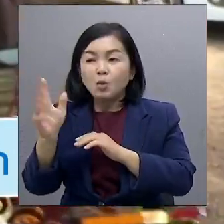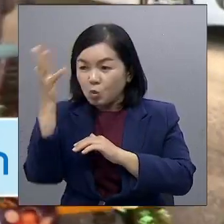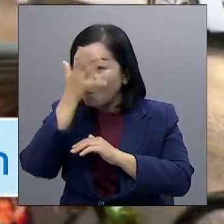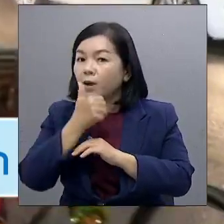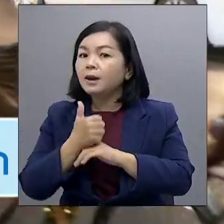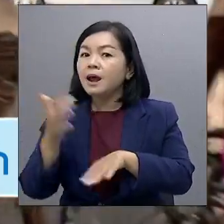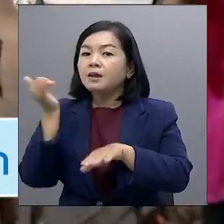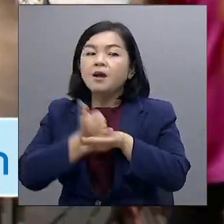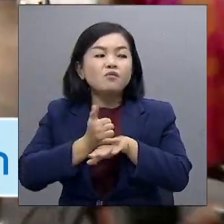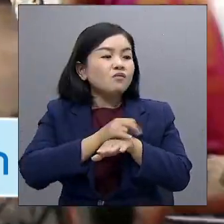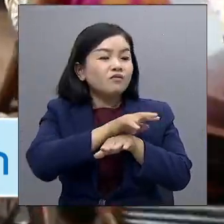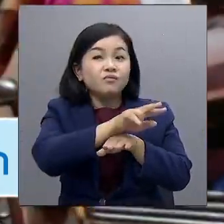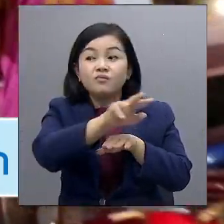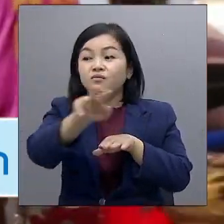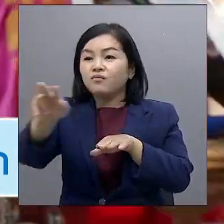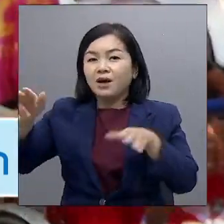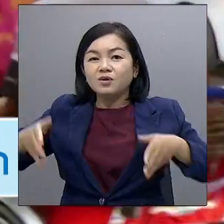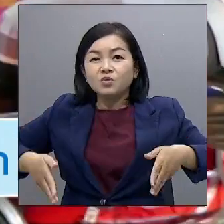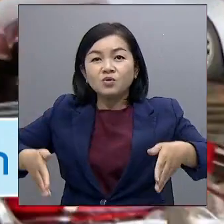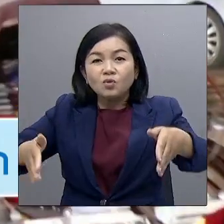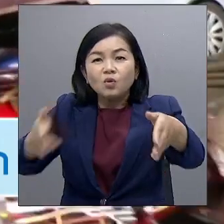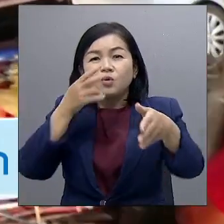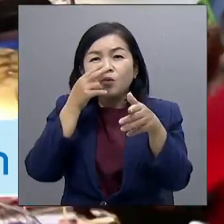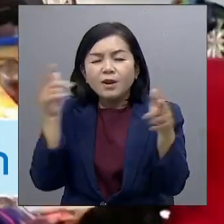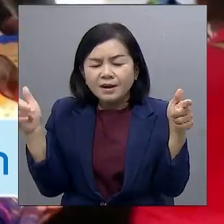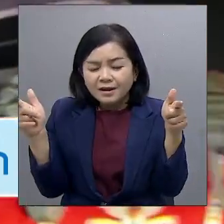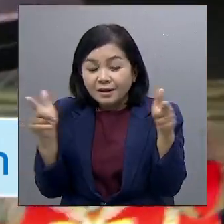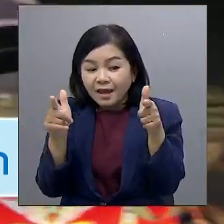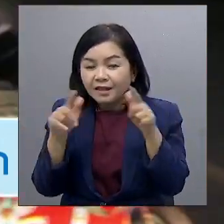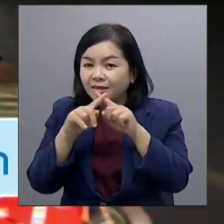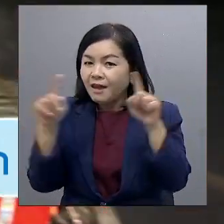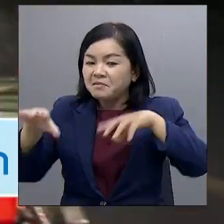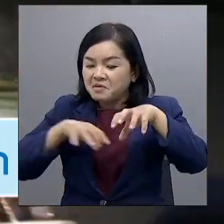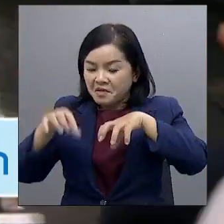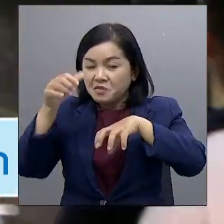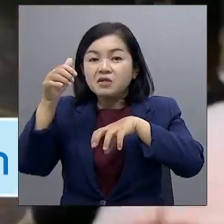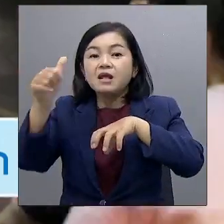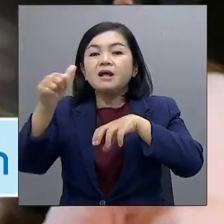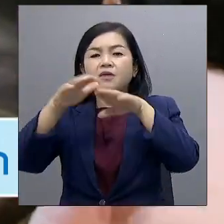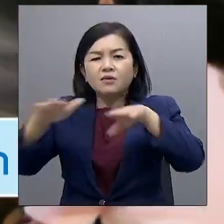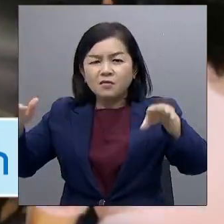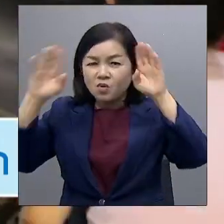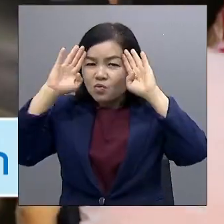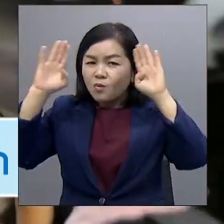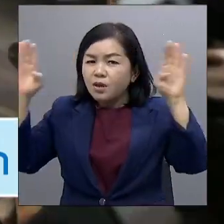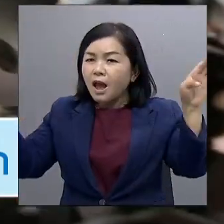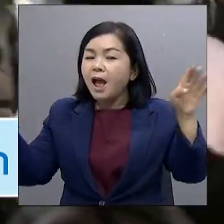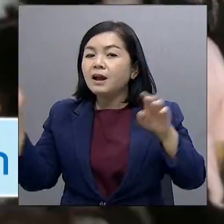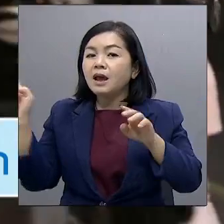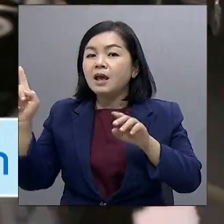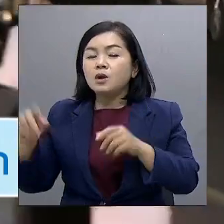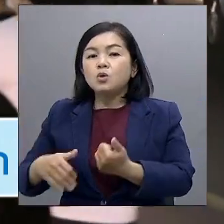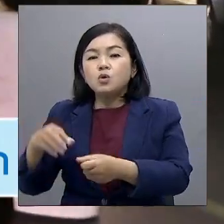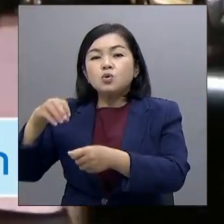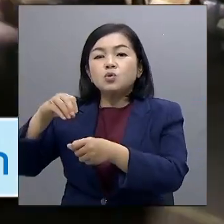ฮะถนนถนพิโลกเนี่ยคือถึงแม้จะดูแบบไม่ได้ใหญ่มากแต่ถนนเเป็นระเบียบนะตอนเด็กๆเนี่ยผมเคยผมนั้นผมอยู่ค่ายสมเด็จพระเลศวร